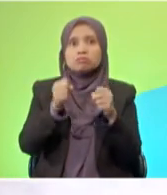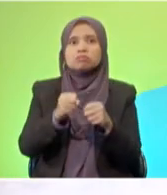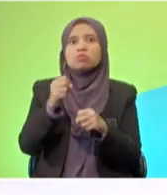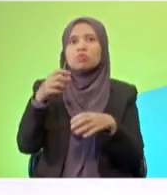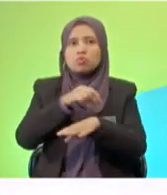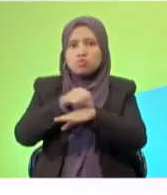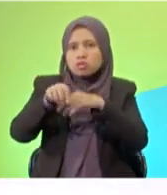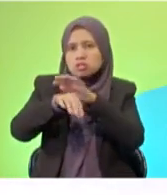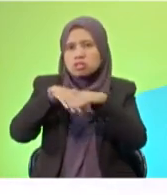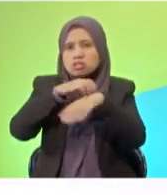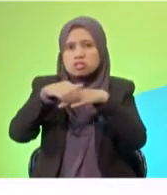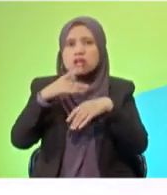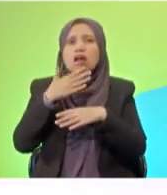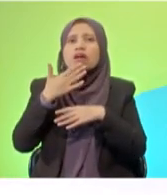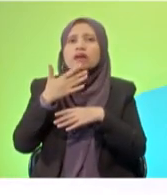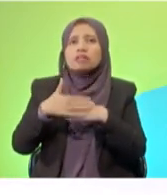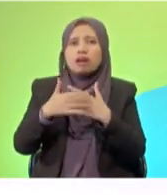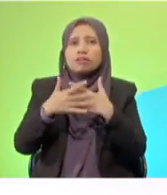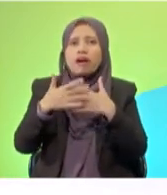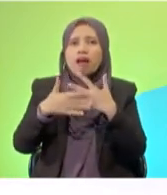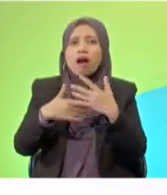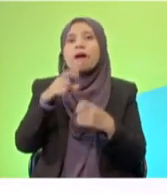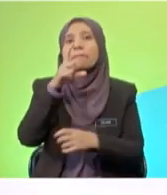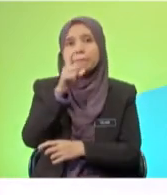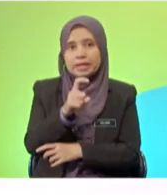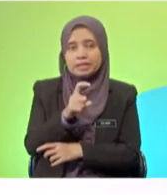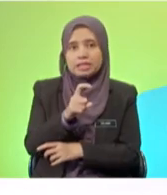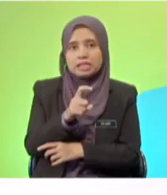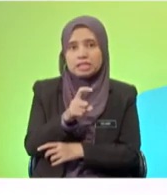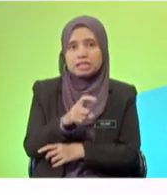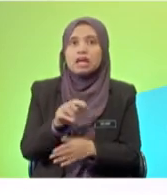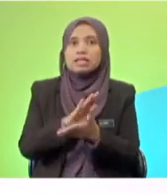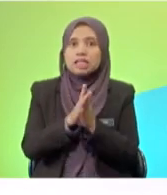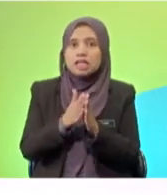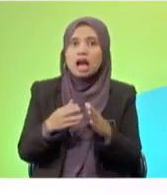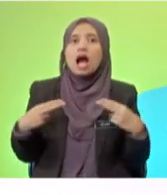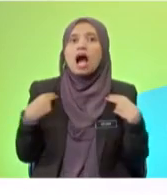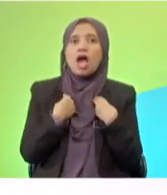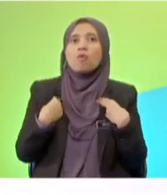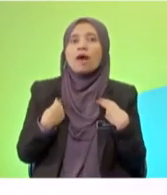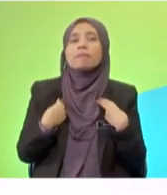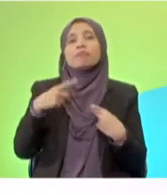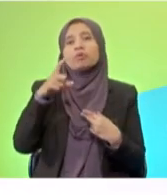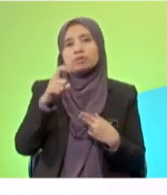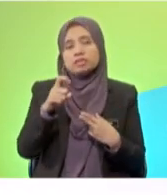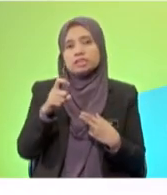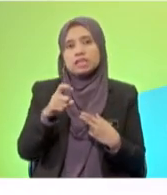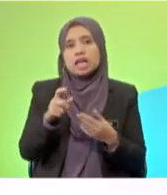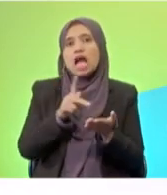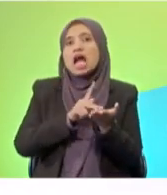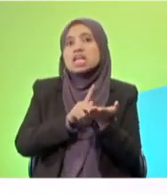itulah akan berlakunya ramai hewan-hewan akan mati kasian kesan kesannya